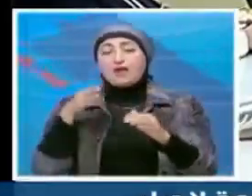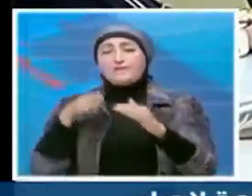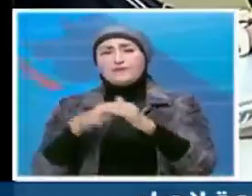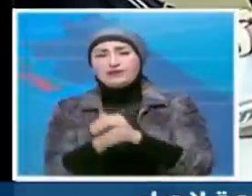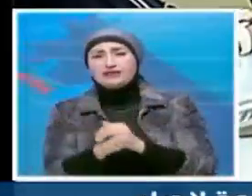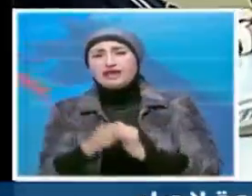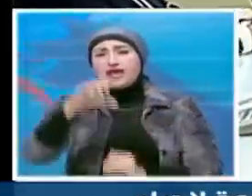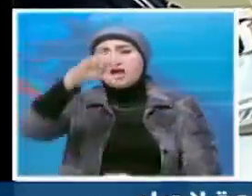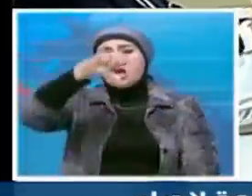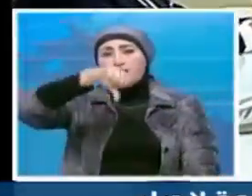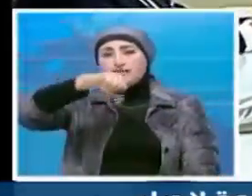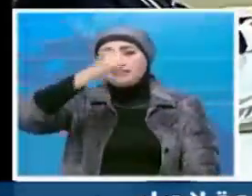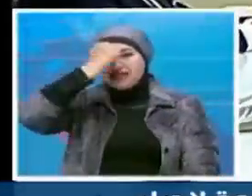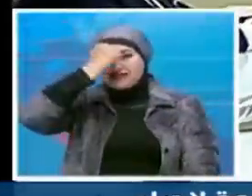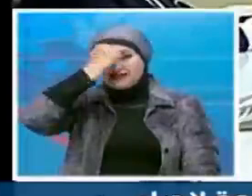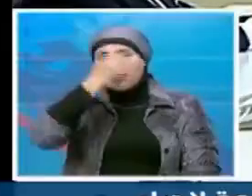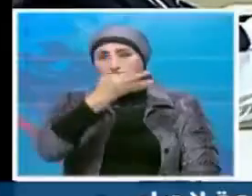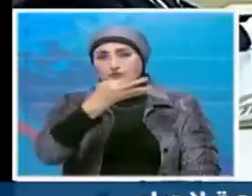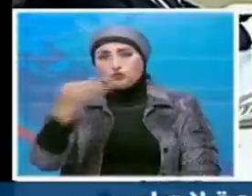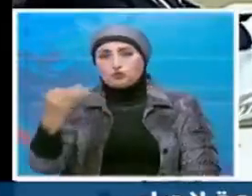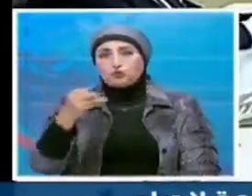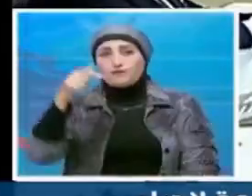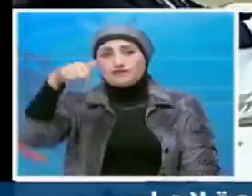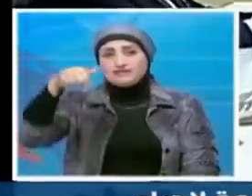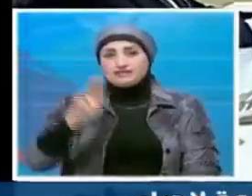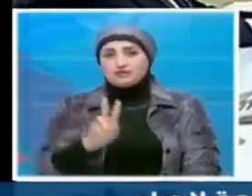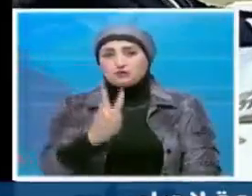1161 لجنه بداخل